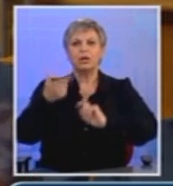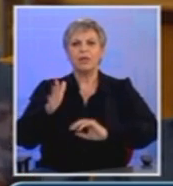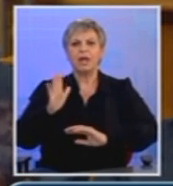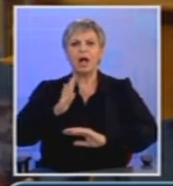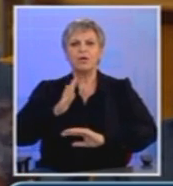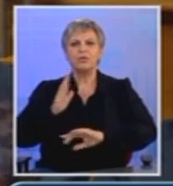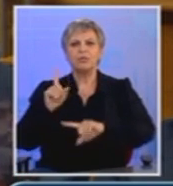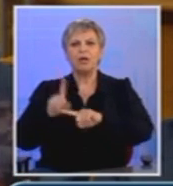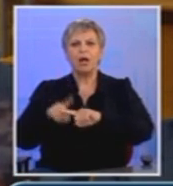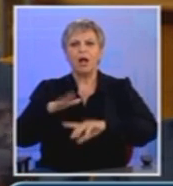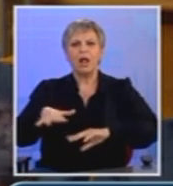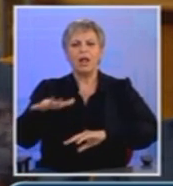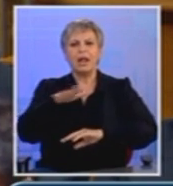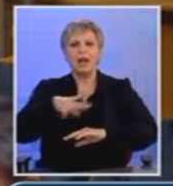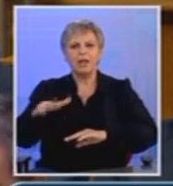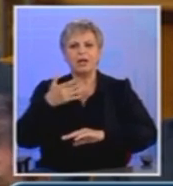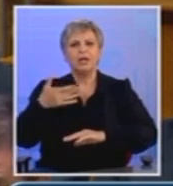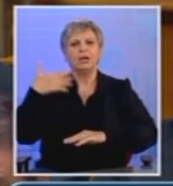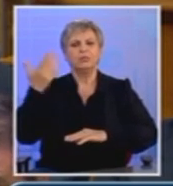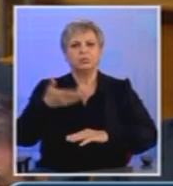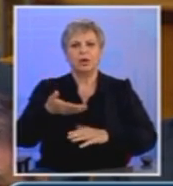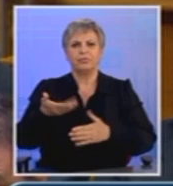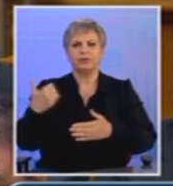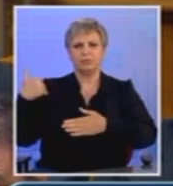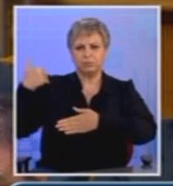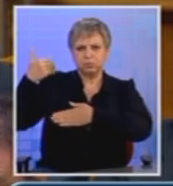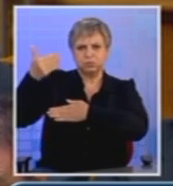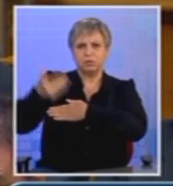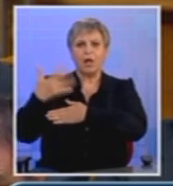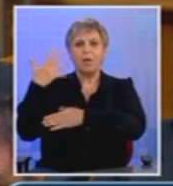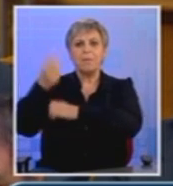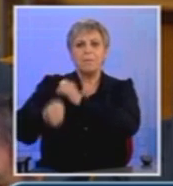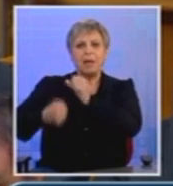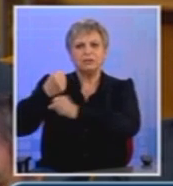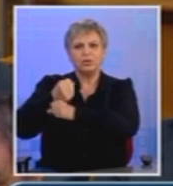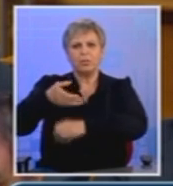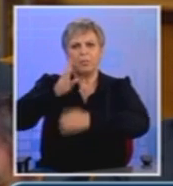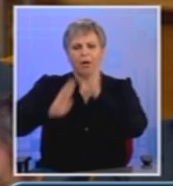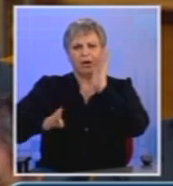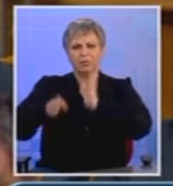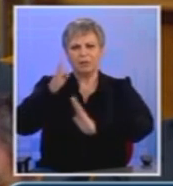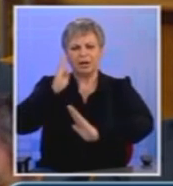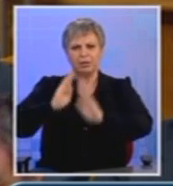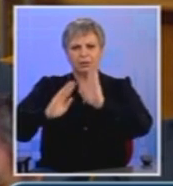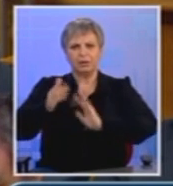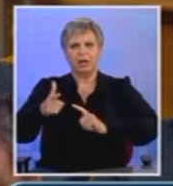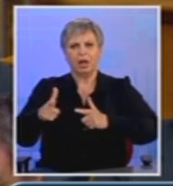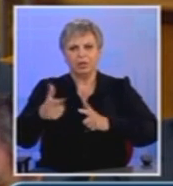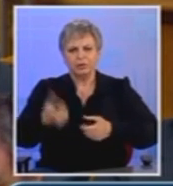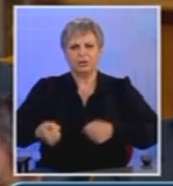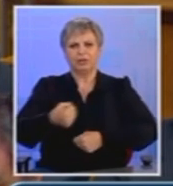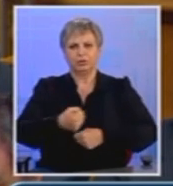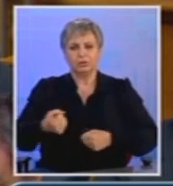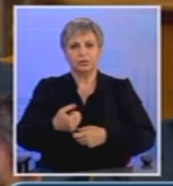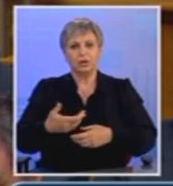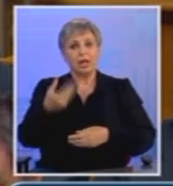απέναντι σε μια χειμαζόμενη και λεηλατημένη τα τελευταία 5 χρόνια κοινωνία να μην οδηγηθεί